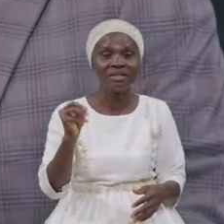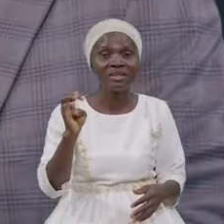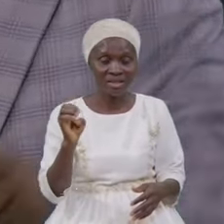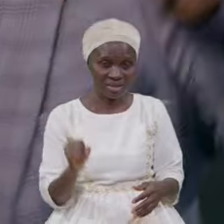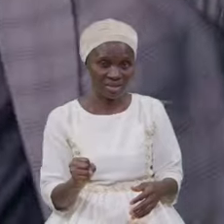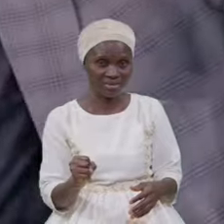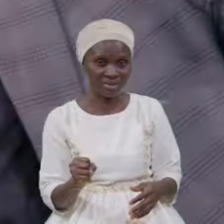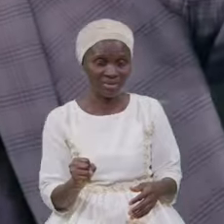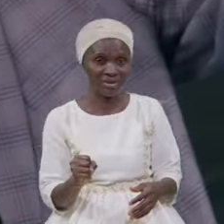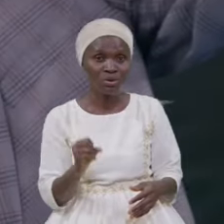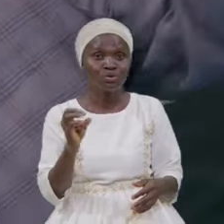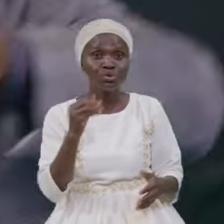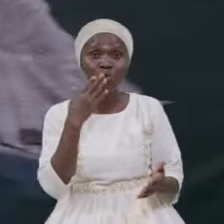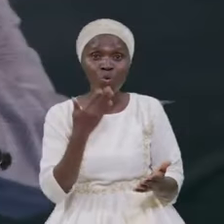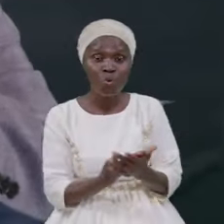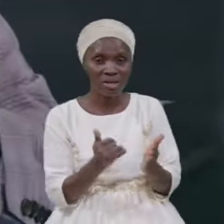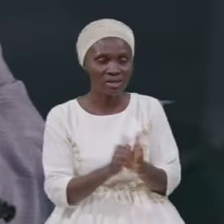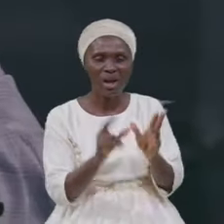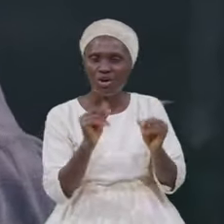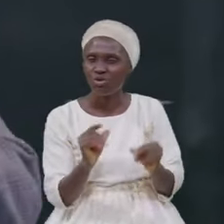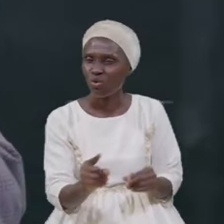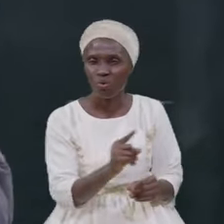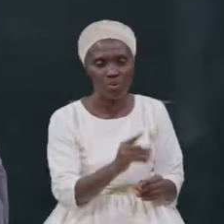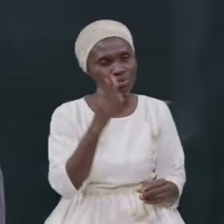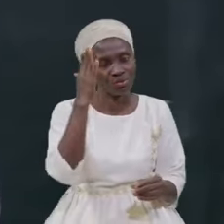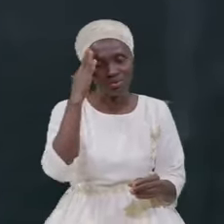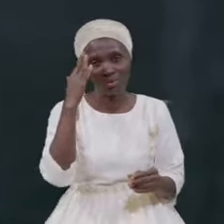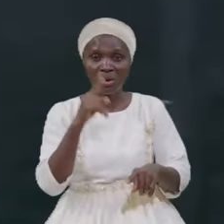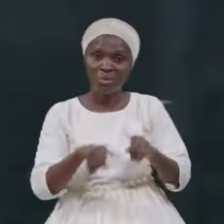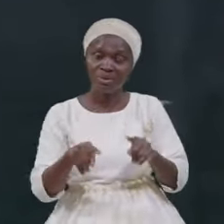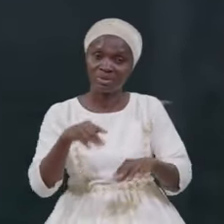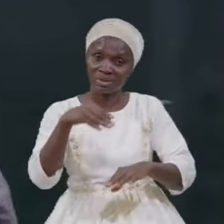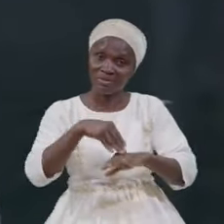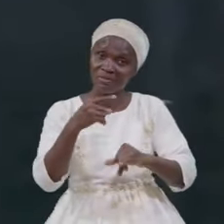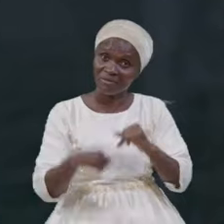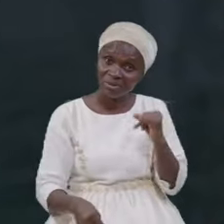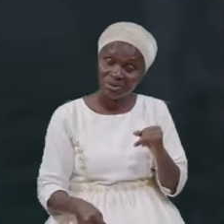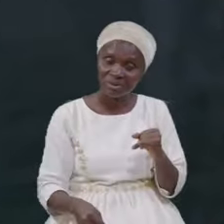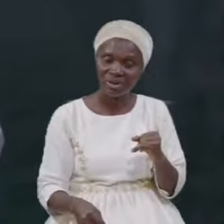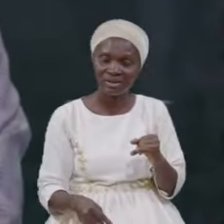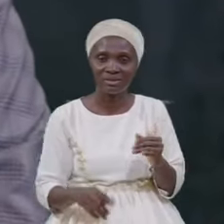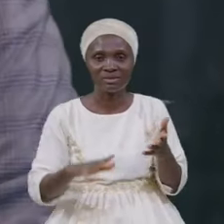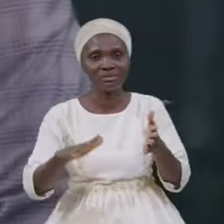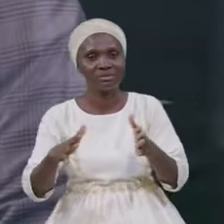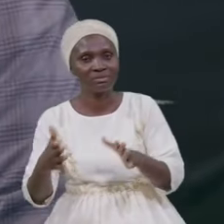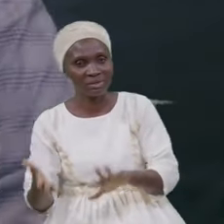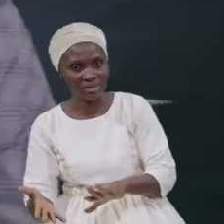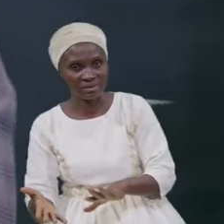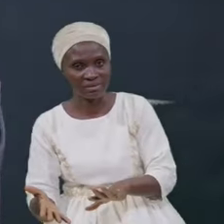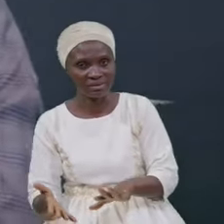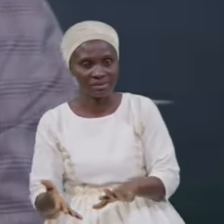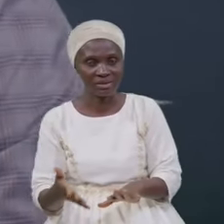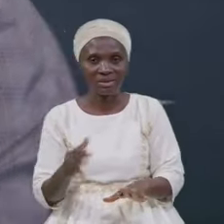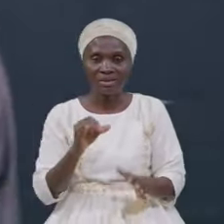finalement, vous savez comment il est mort. Il est maintenant de l'autre côté. C'est une chose terrible de tomber entre les